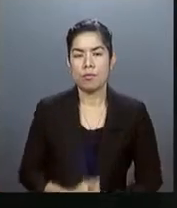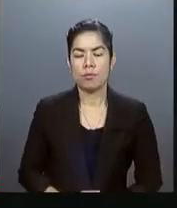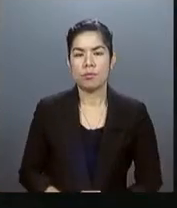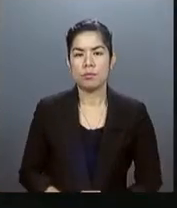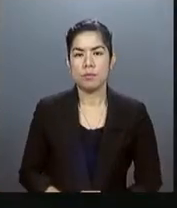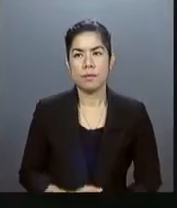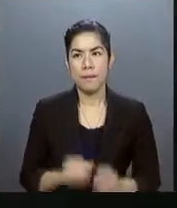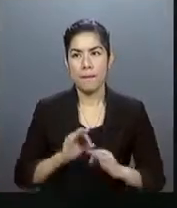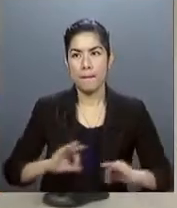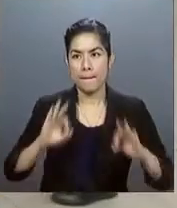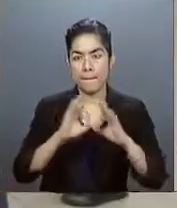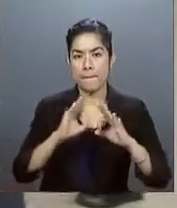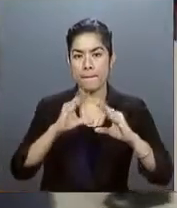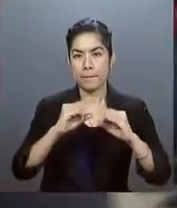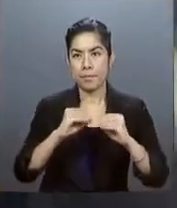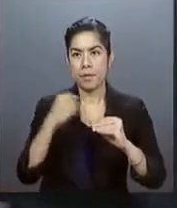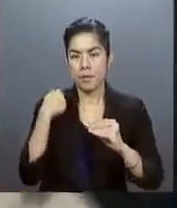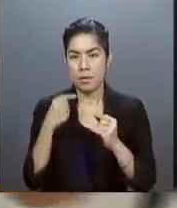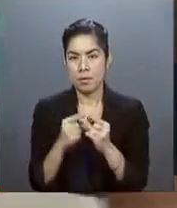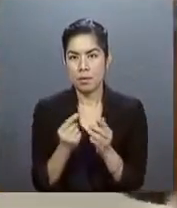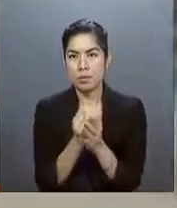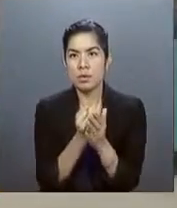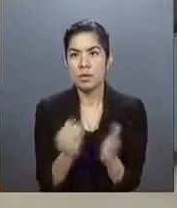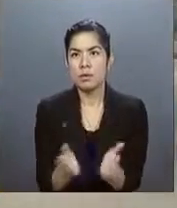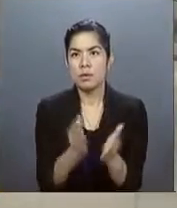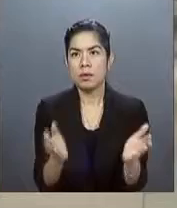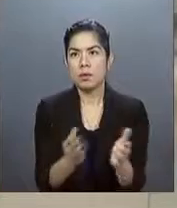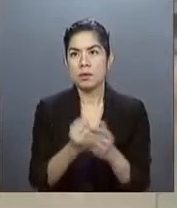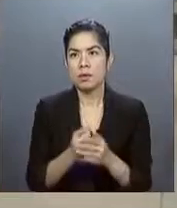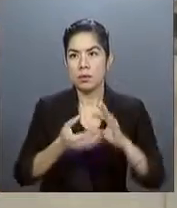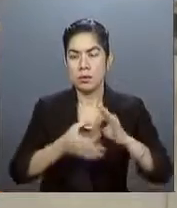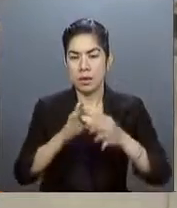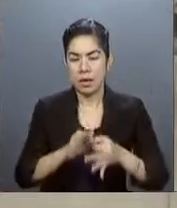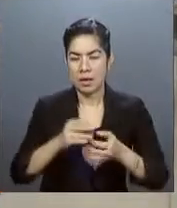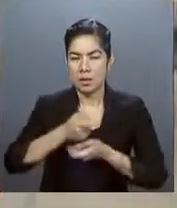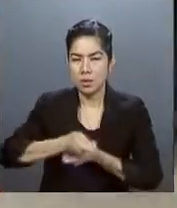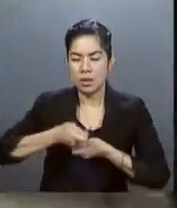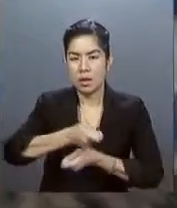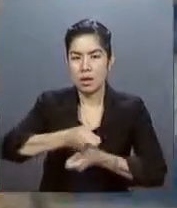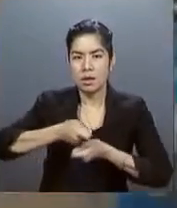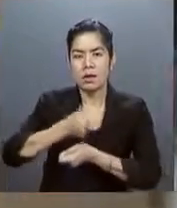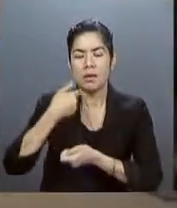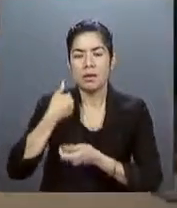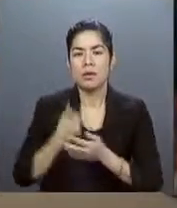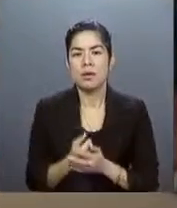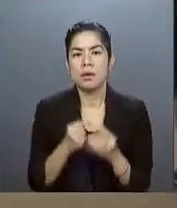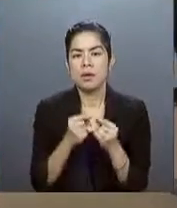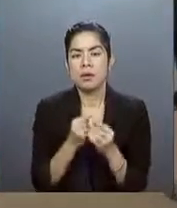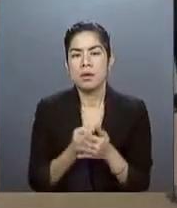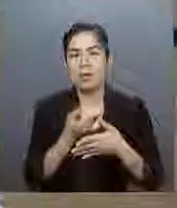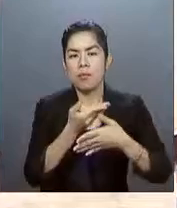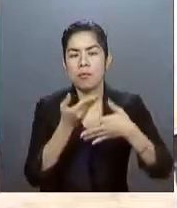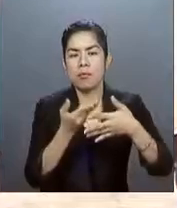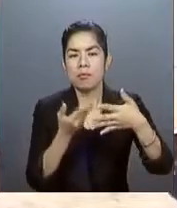ที่สำคัญในที่ประชุมยังเตรียมผลักดันกีฬาชักเยอร์เข้าสู่กีฬาสาธิตในซีเกมส์ที่มาเลเซียตามด้วยเอเชียนเกมส์รวมถึงโอลิมปิก